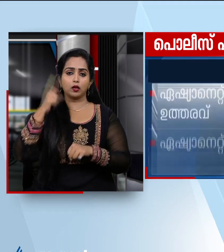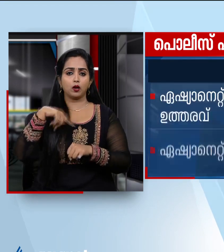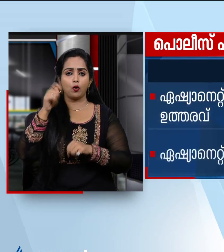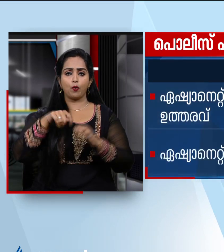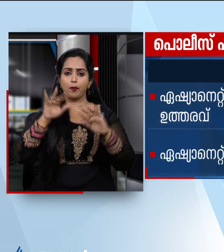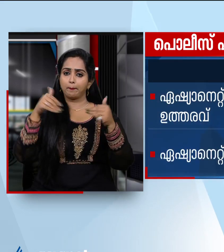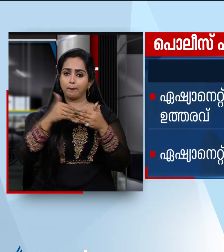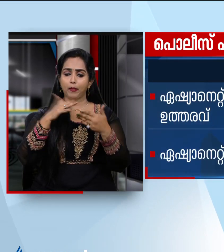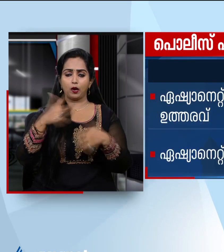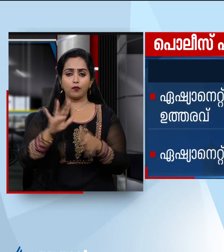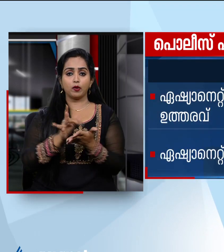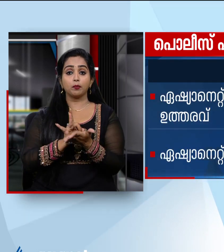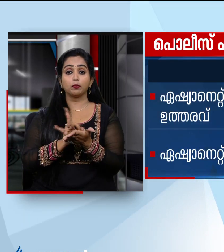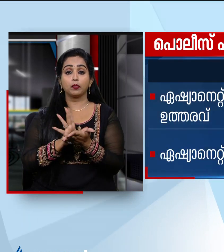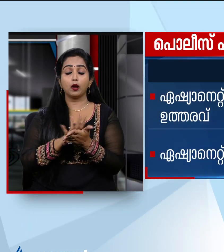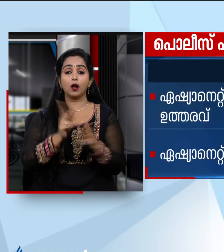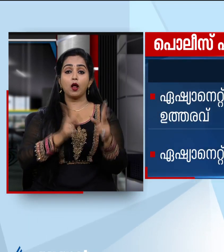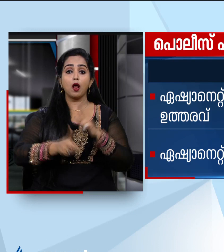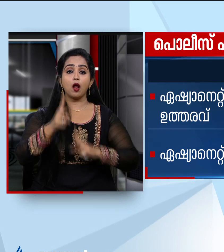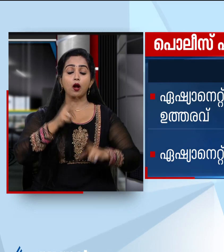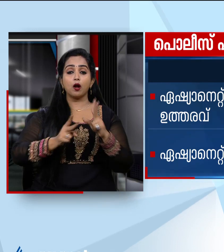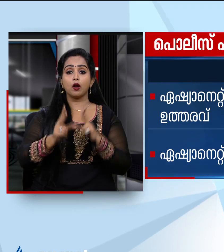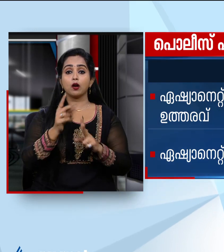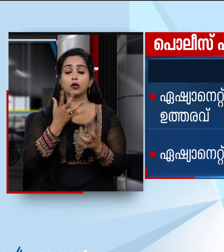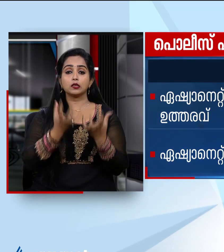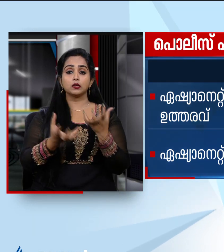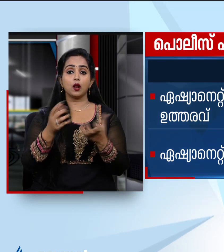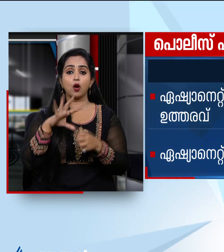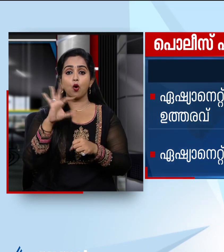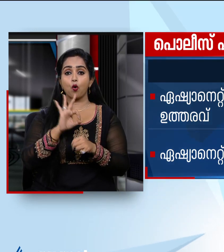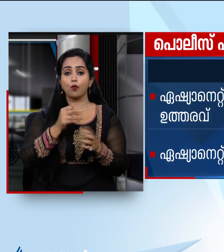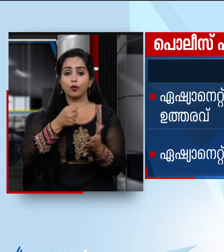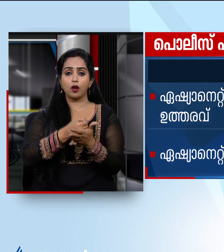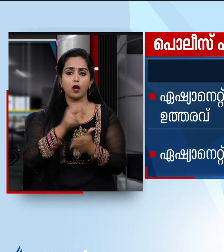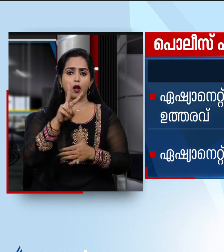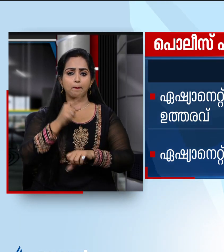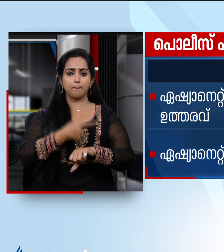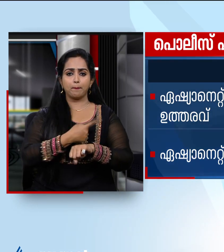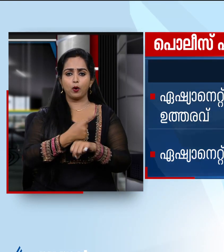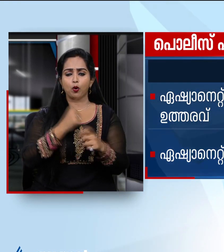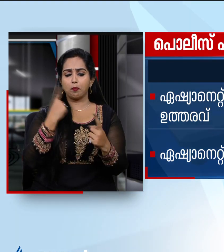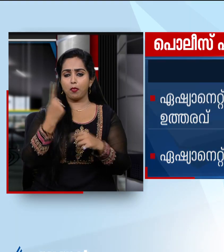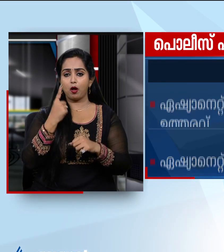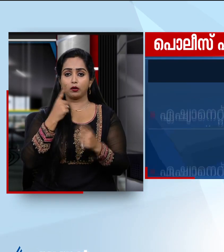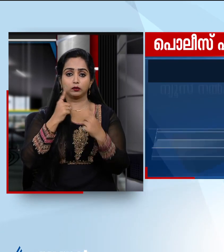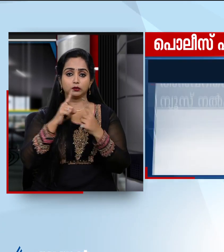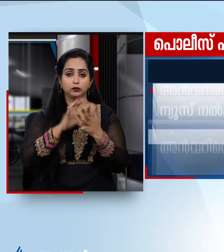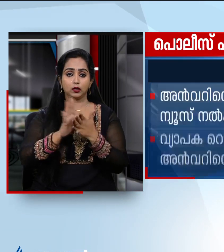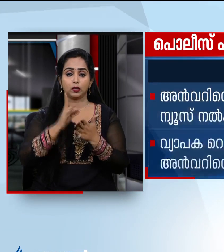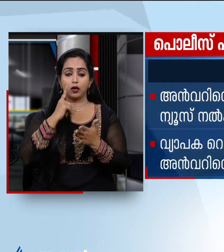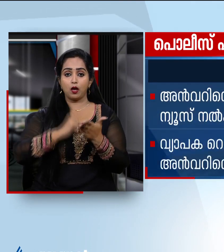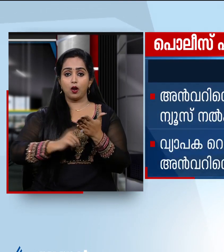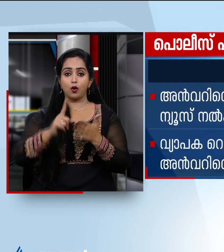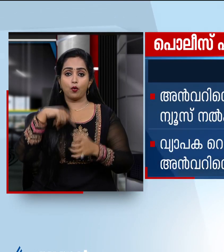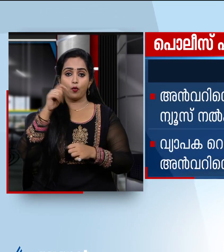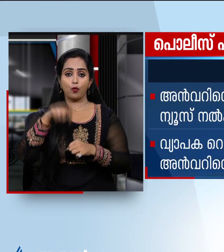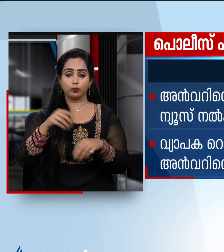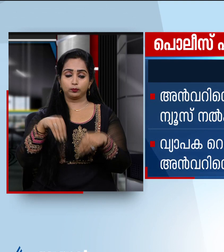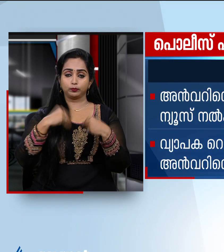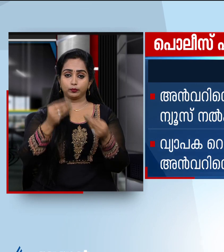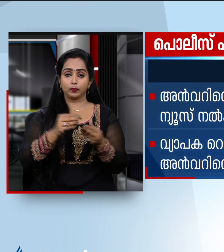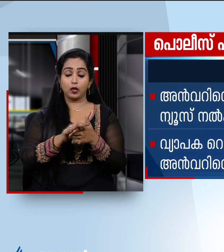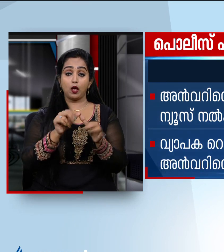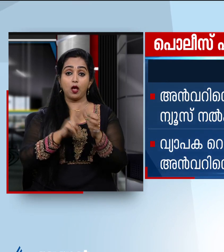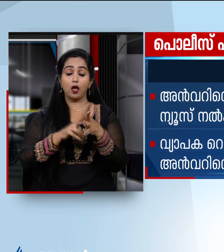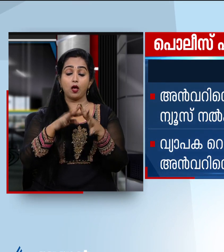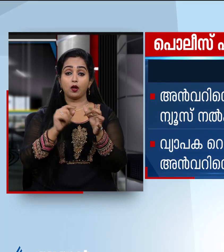ഇത് തള്ളി എഡിറ്റ് ഉപകരണങ്ങൾ ഓഫീസിലെത്തി 2 മണിക്കൂർ മാത്രം പരിശോധിക്കാനുള്ള അനുമതിയാണ് കോടതി നൽകിയത്. ഇതിനെയാണ് അൻവർ വ്യാപക